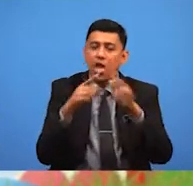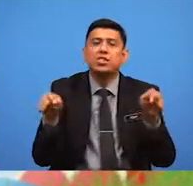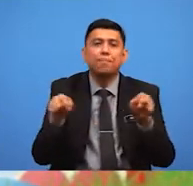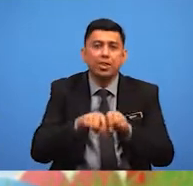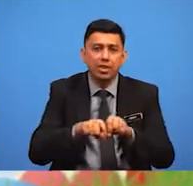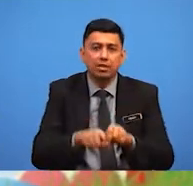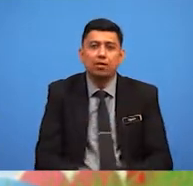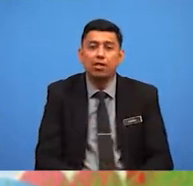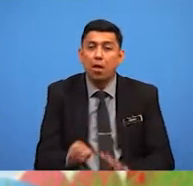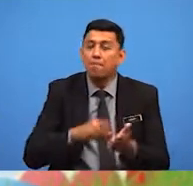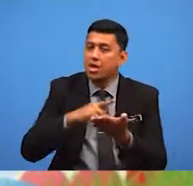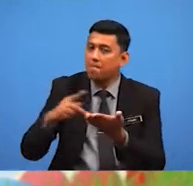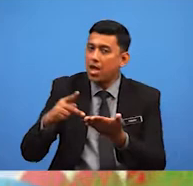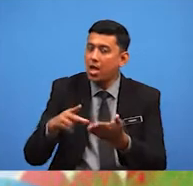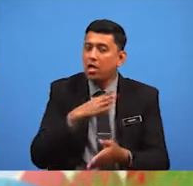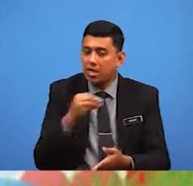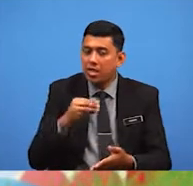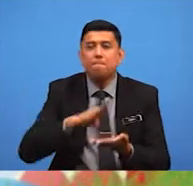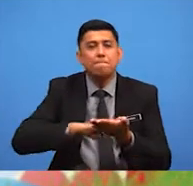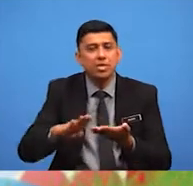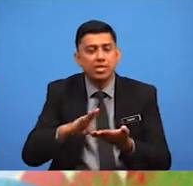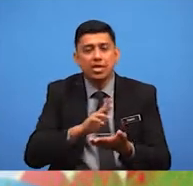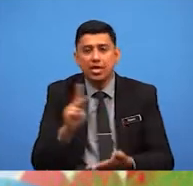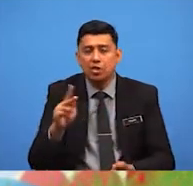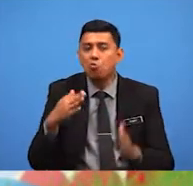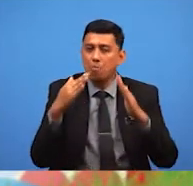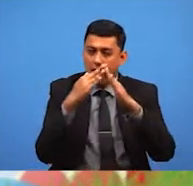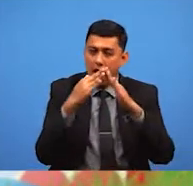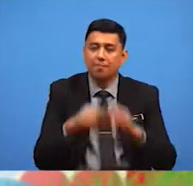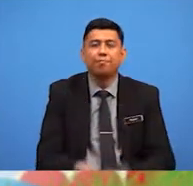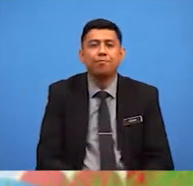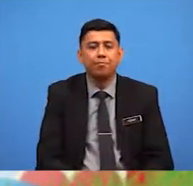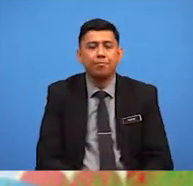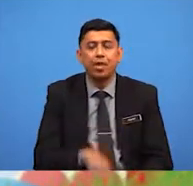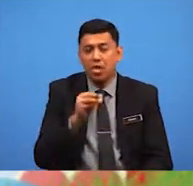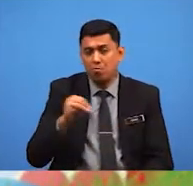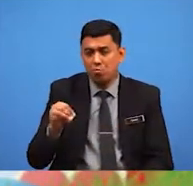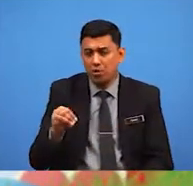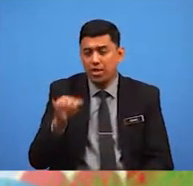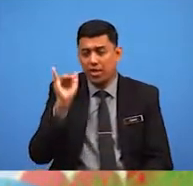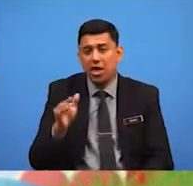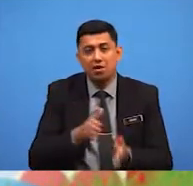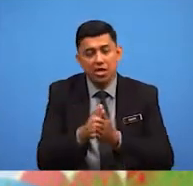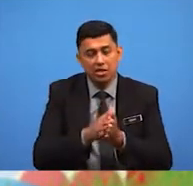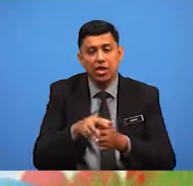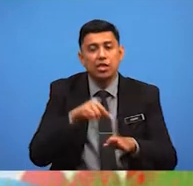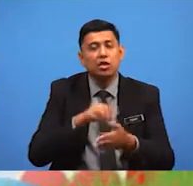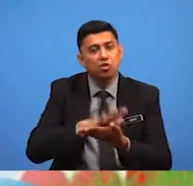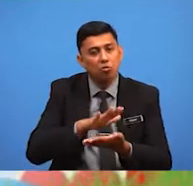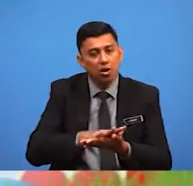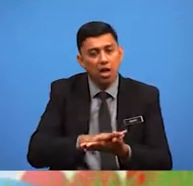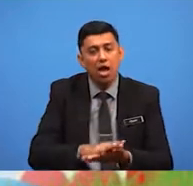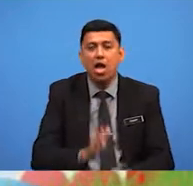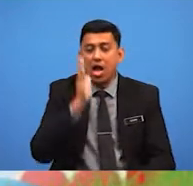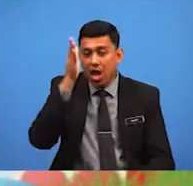seperti mengemas dan membersihkan rumah. Murid yang rajin di sekolah pula